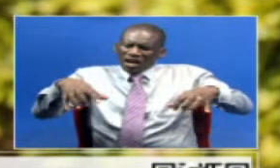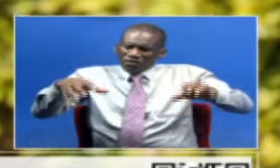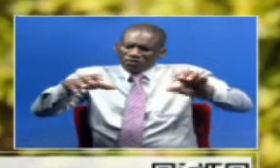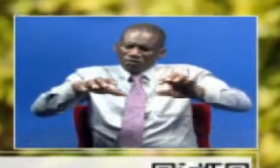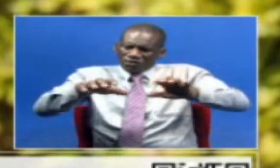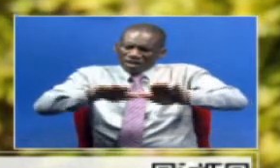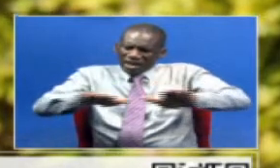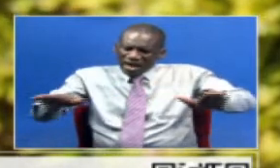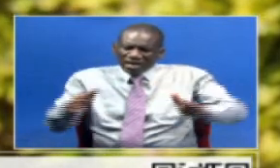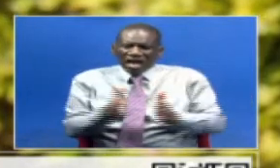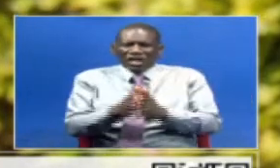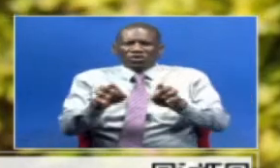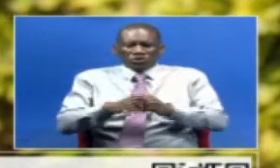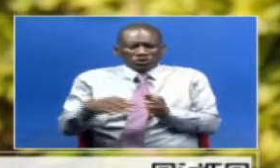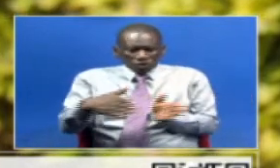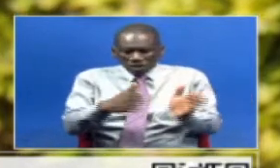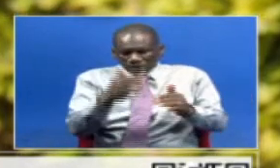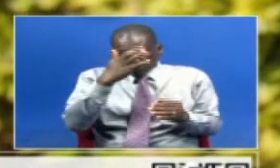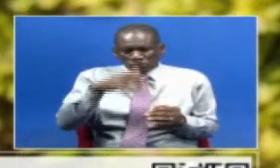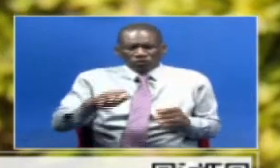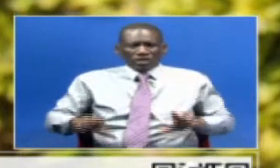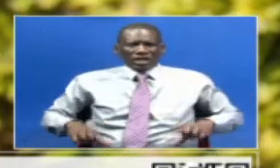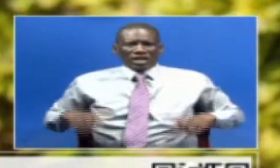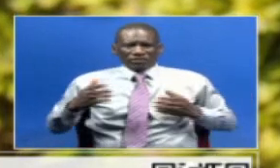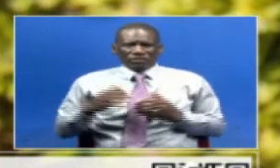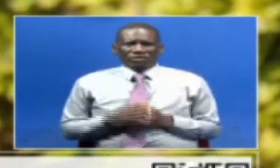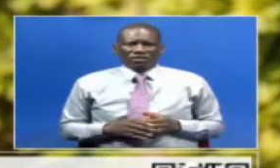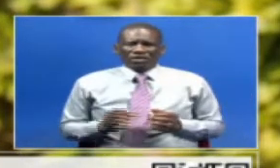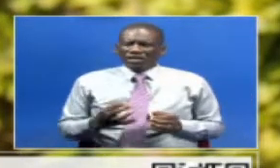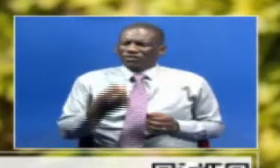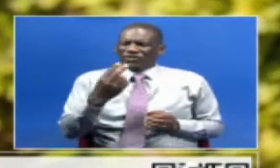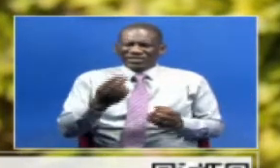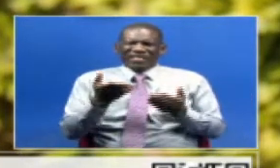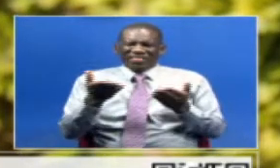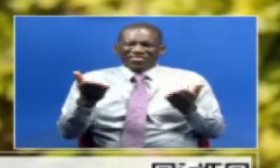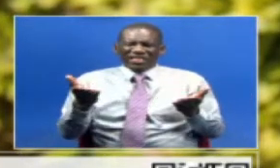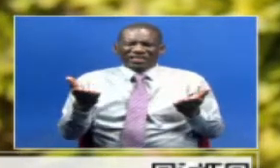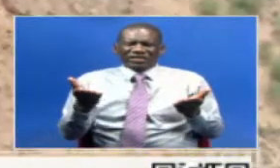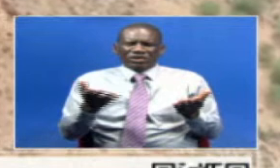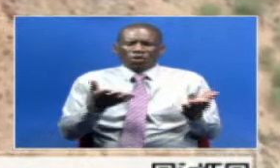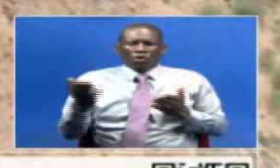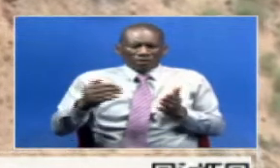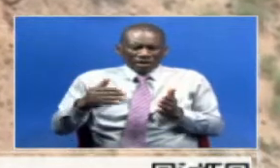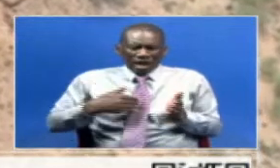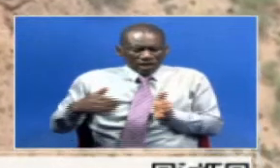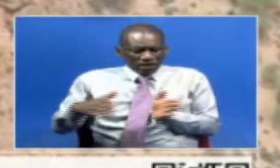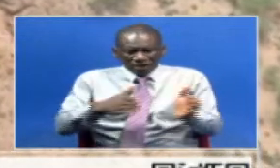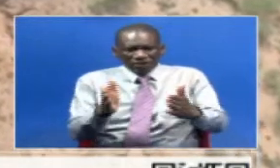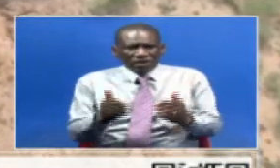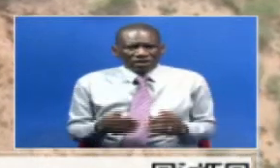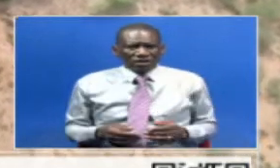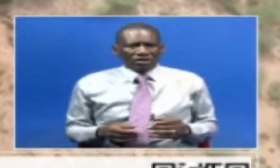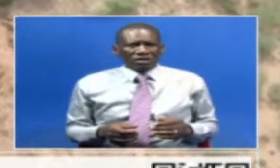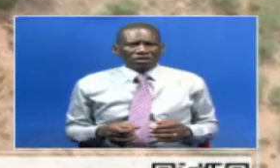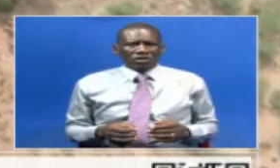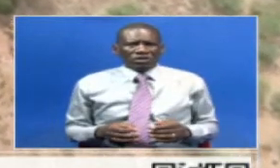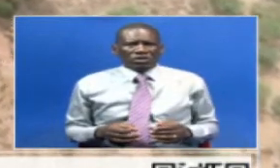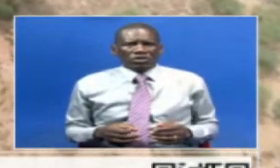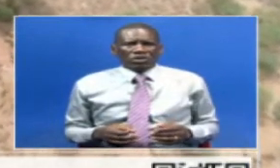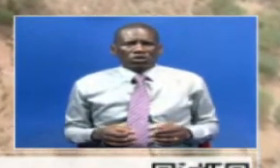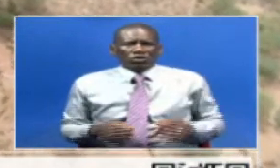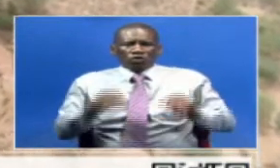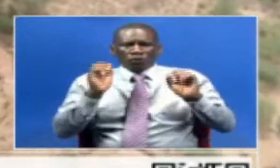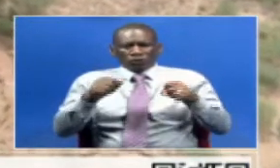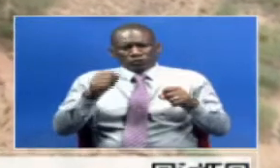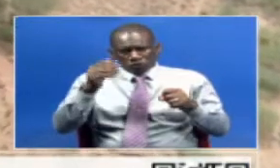Sababu ya maisha yao. Ukiona mali ilikuwa ni mito, hata ungeweza kujua mali ni mito kwa sababu ya